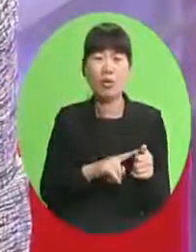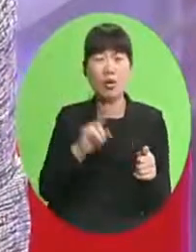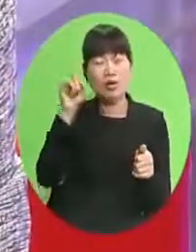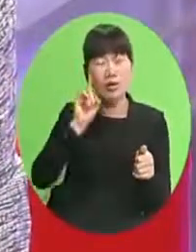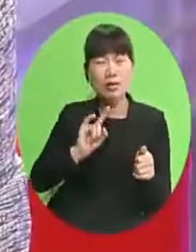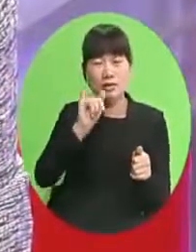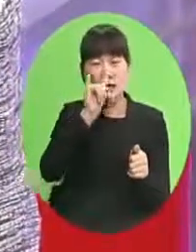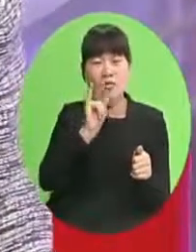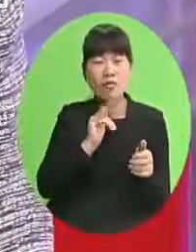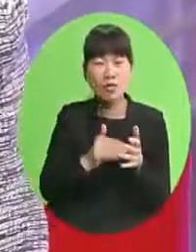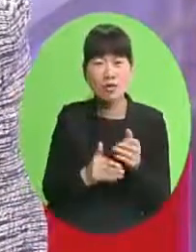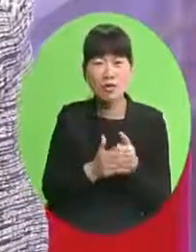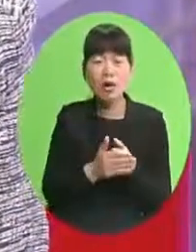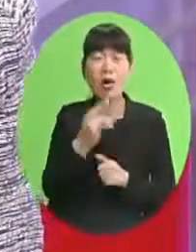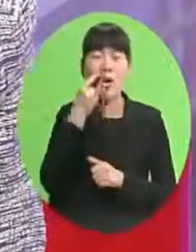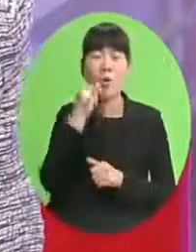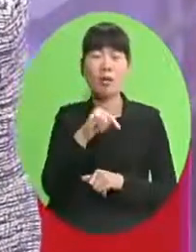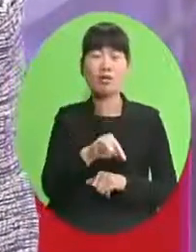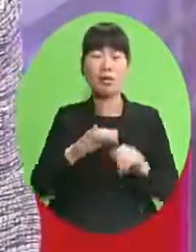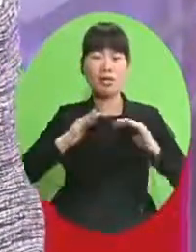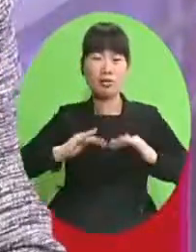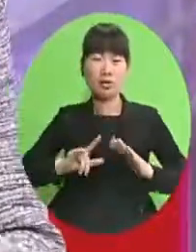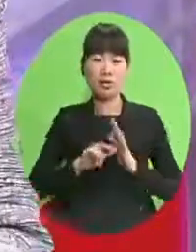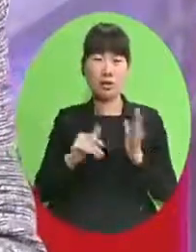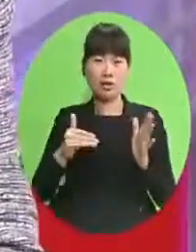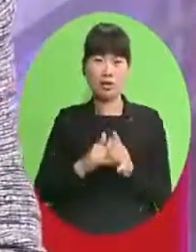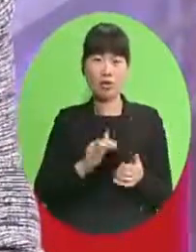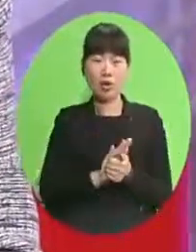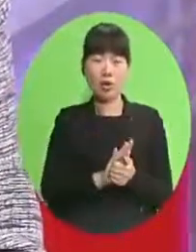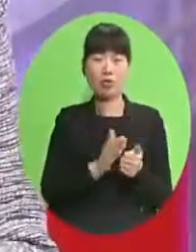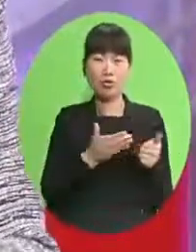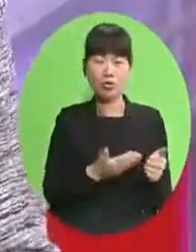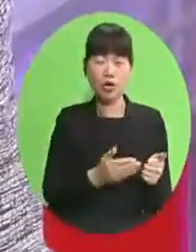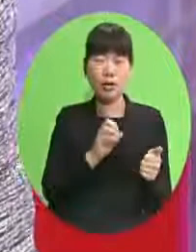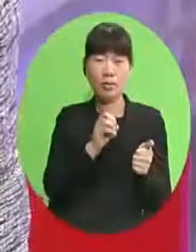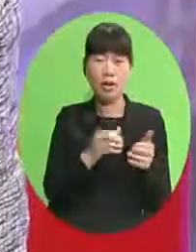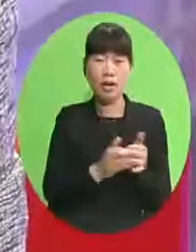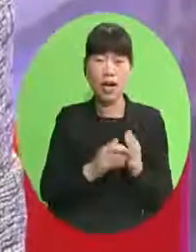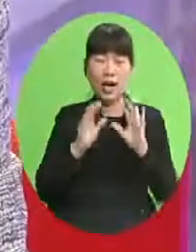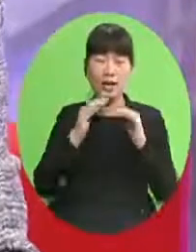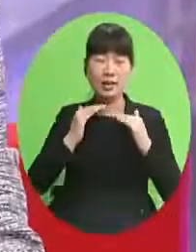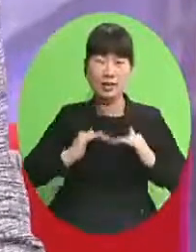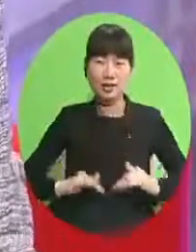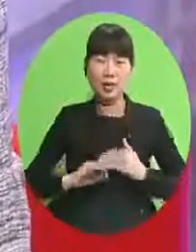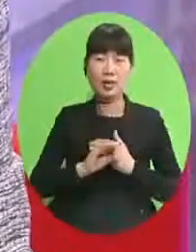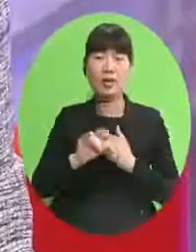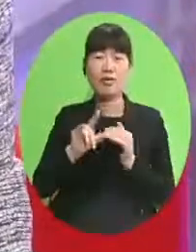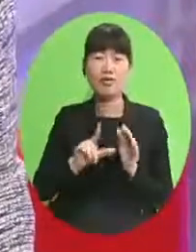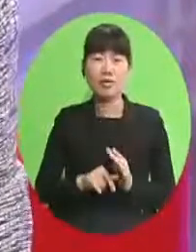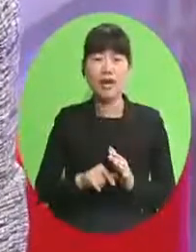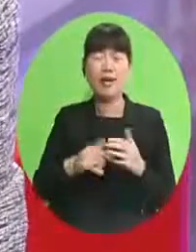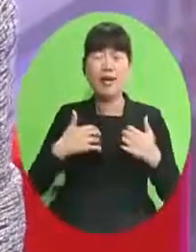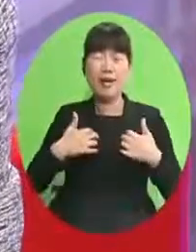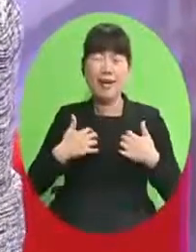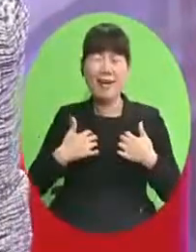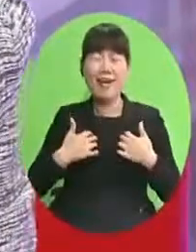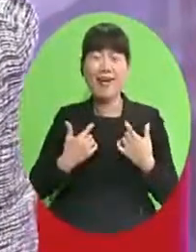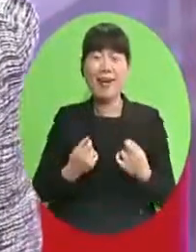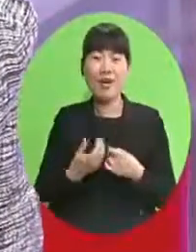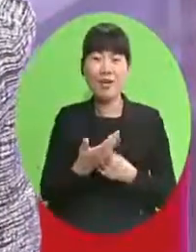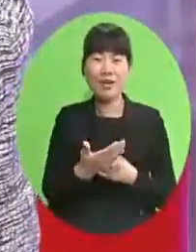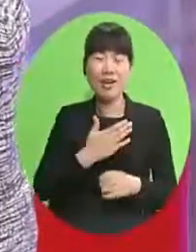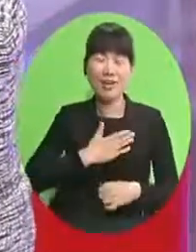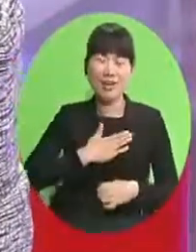수도 있어. 그래서 엄마가 너가 진정될까지 도와줄 거야 하고 하나주고요. 아이가 진정되면 그때는 기뻐해 주는 거예요. 너가